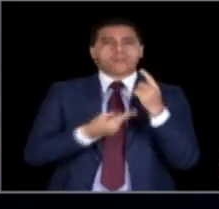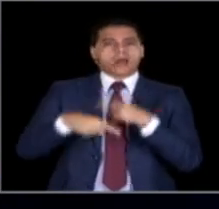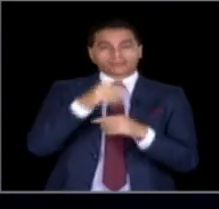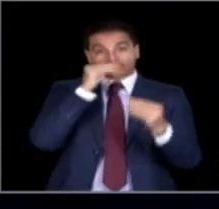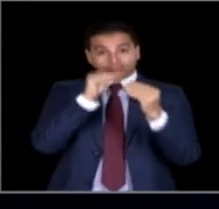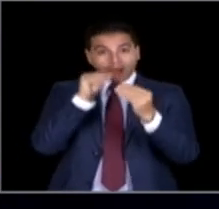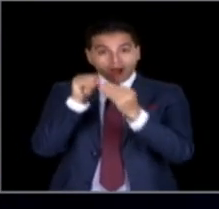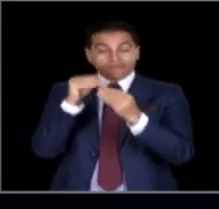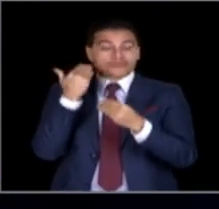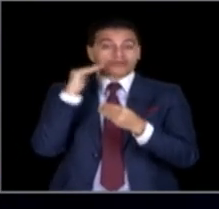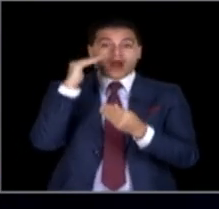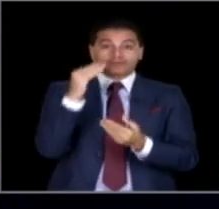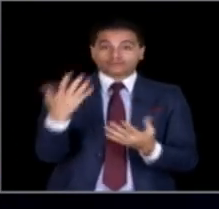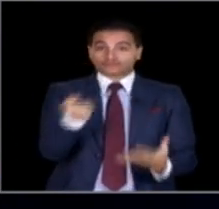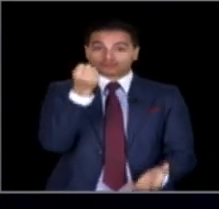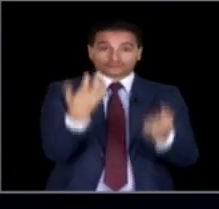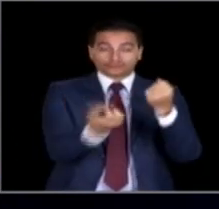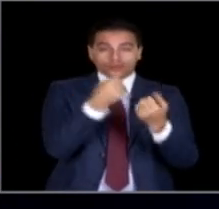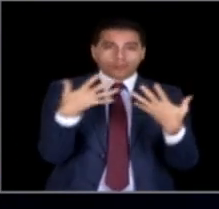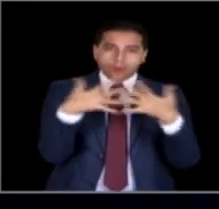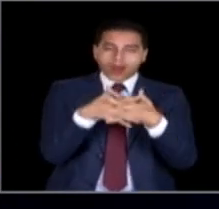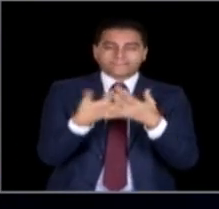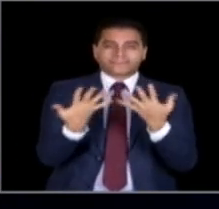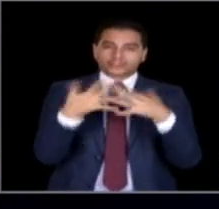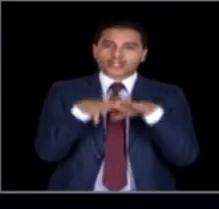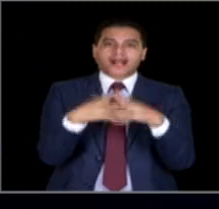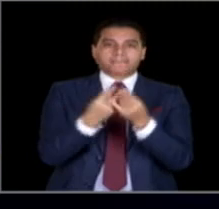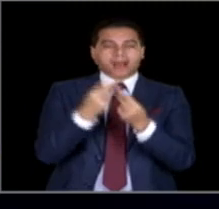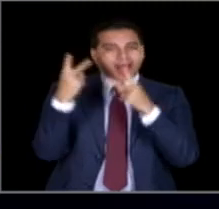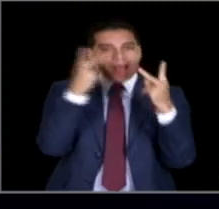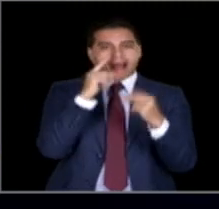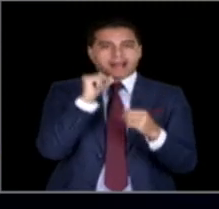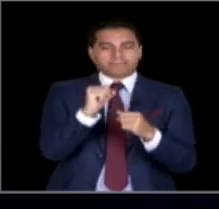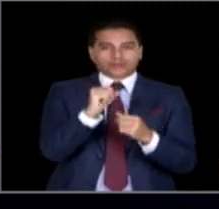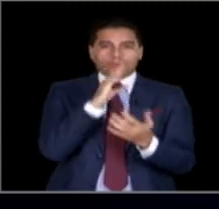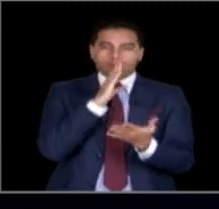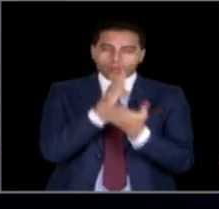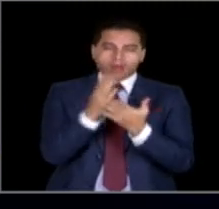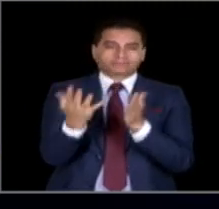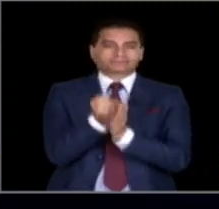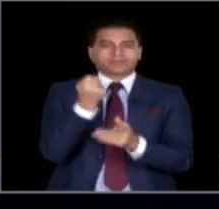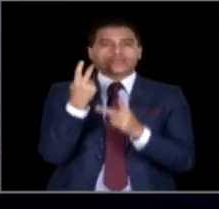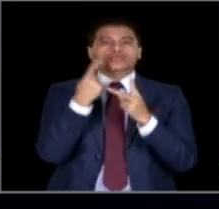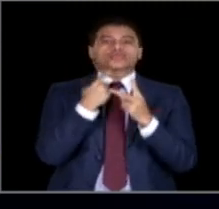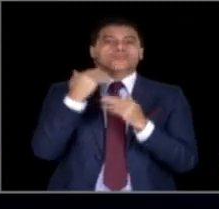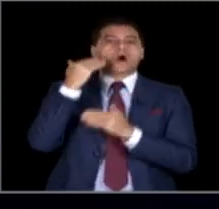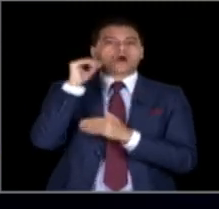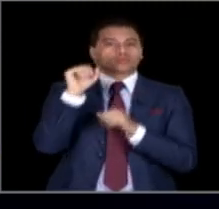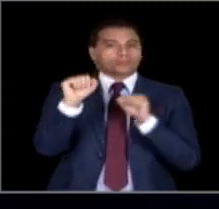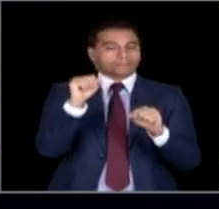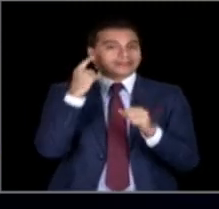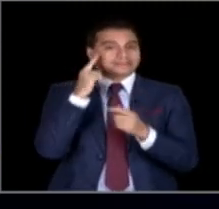قرب، نفتخر بيهم، نبقى جزء من أحلامهم ونؤمن بطموحاتهم، نسمع مشاكلهم ونفكر